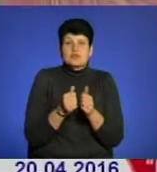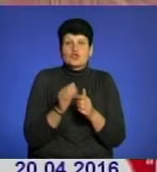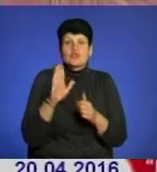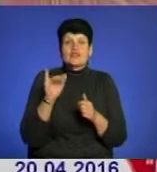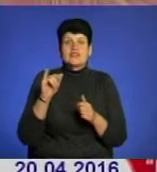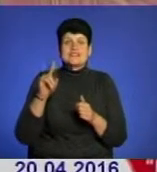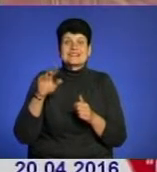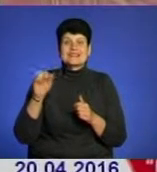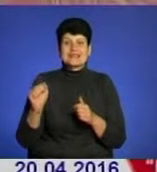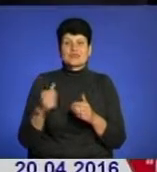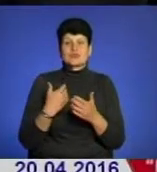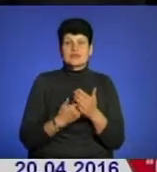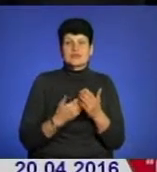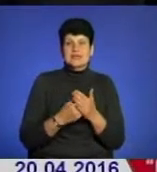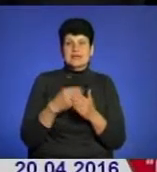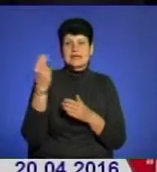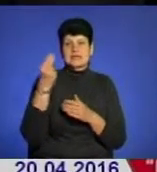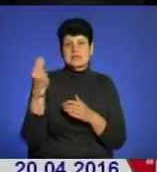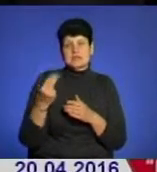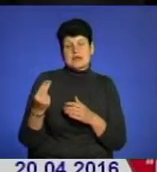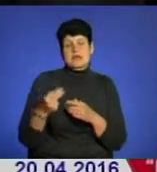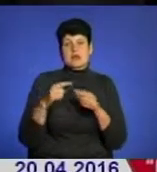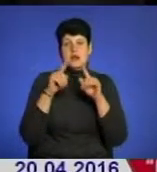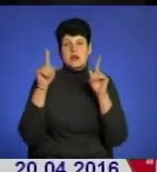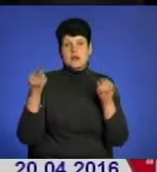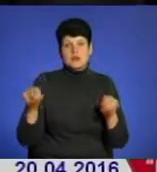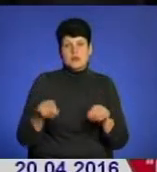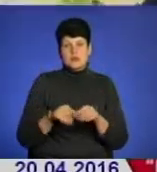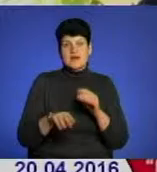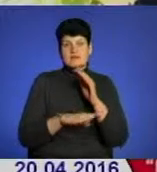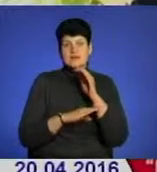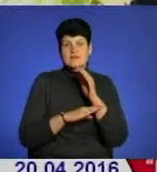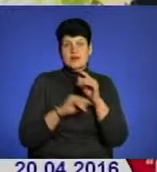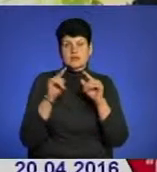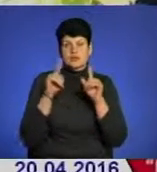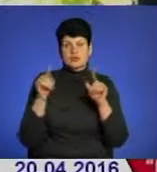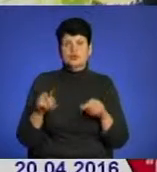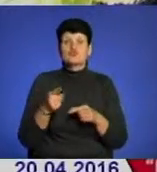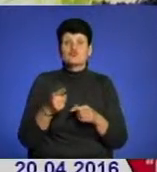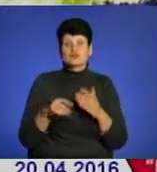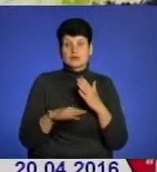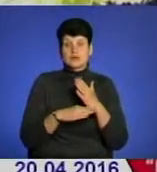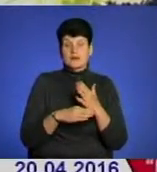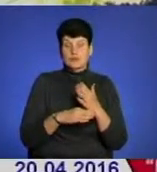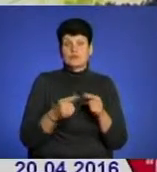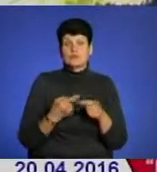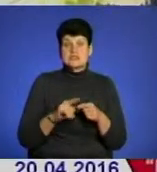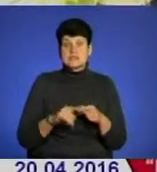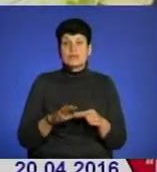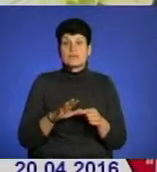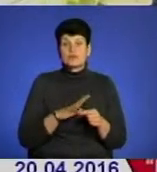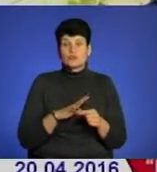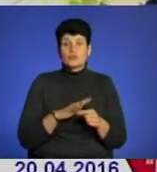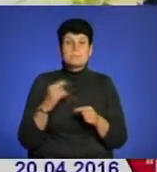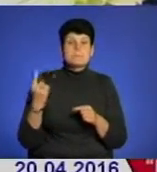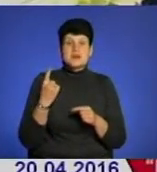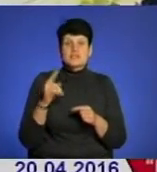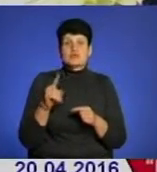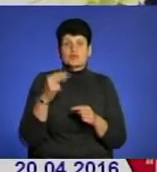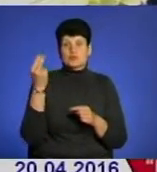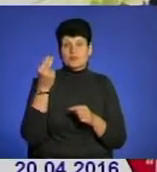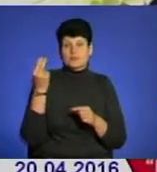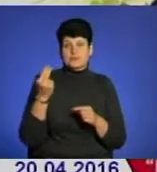візантійського, стиль написання ікон на дерев'яних дошках. Чому на дереві? Це було ісконно перше, на чому писалася ікона,